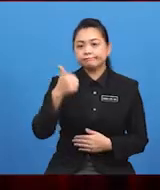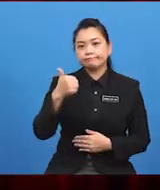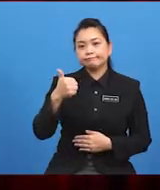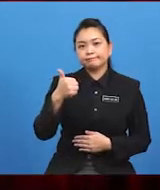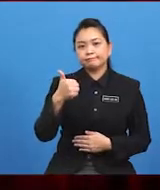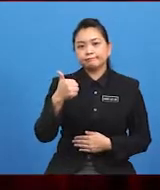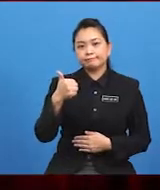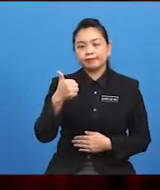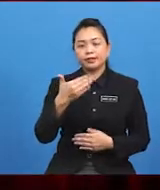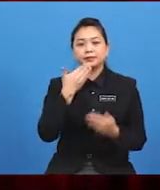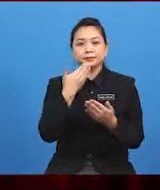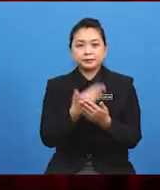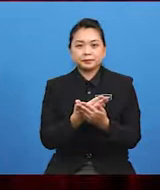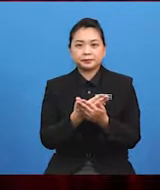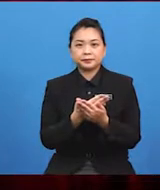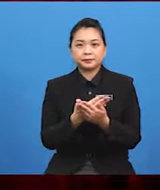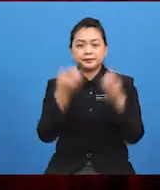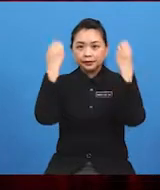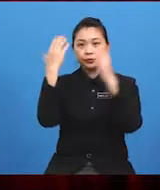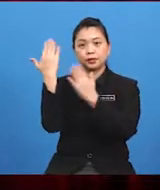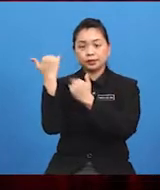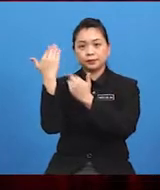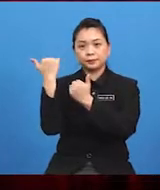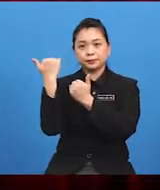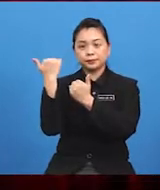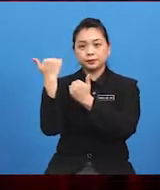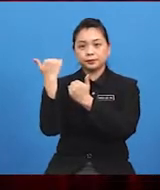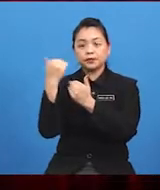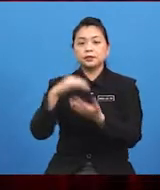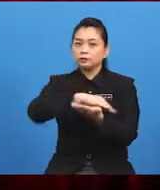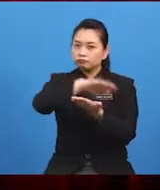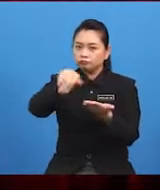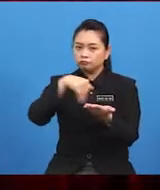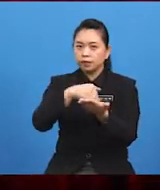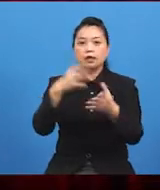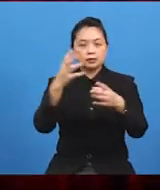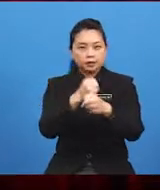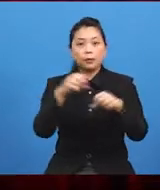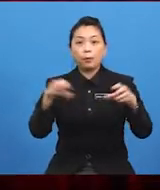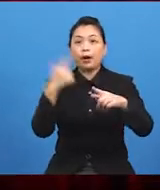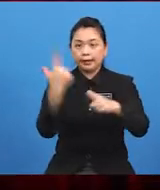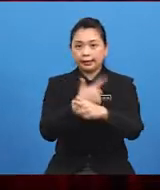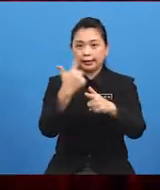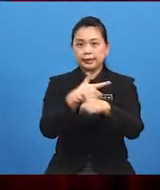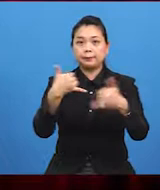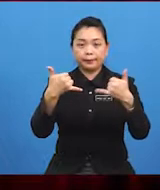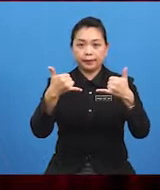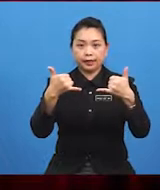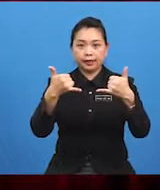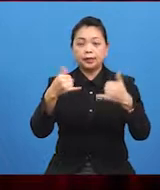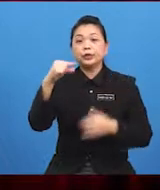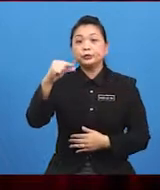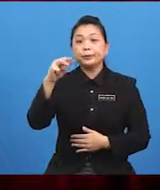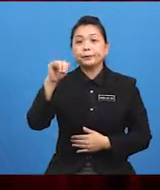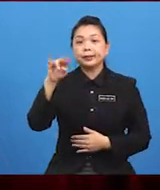Bagus, Nor. Terima kasih. Cikgu harap Nor serta murid-murid dapat membuat latihan memainkan